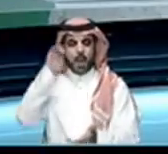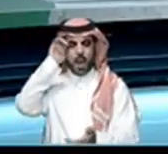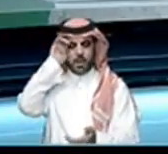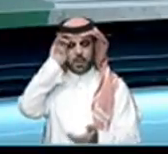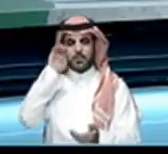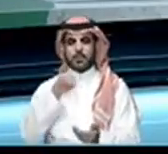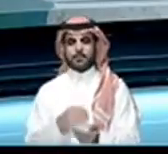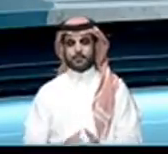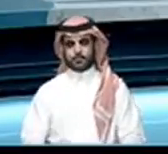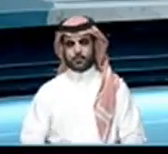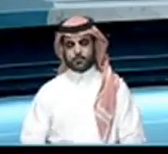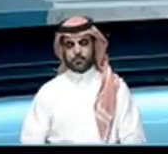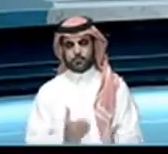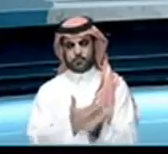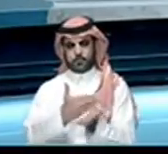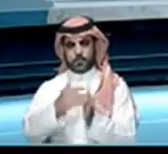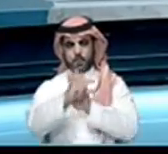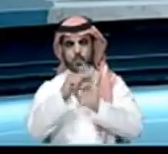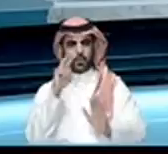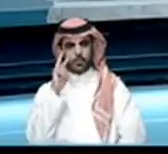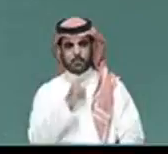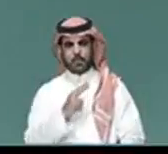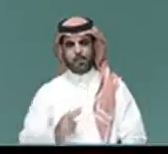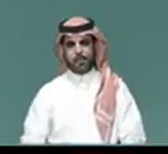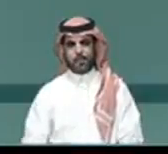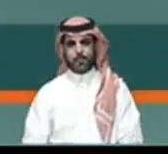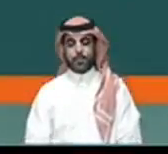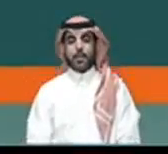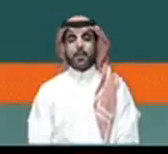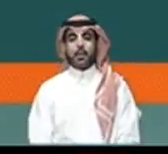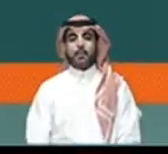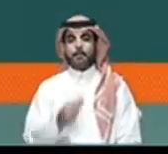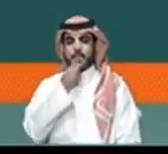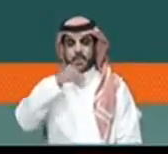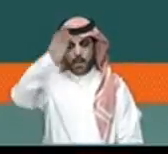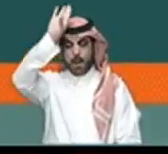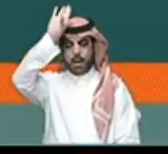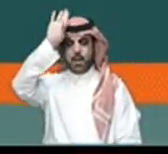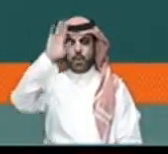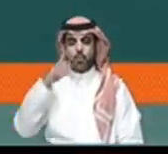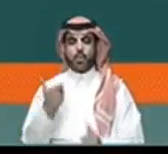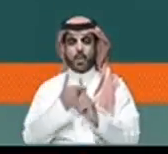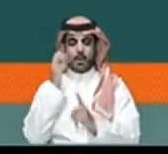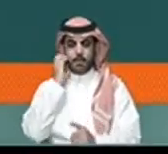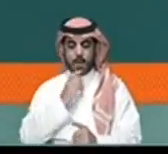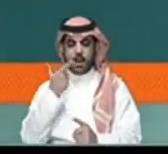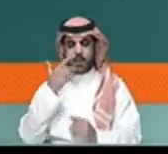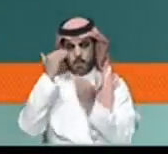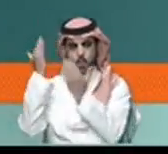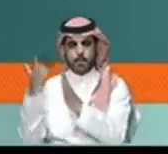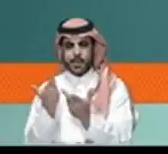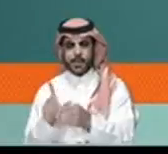الانصار عليها الثاني والولايه بالعناوين خادم الحرمين الشريفين وسمو ولي العهد يهنئان